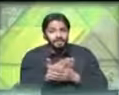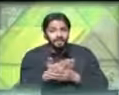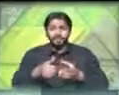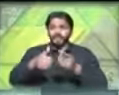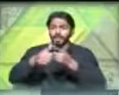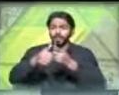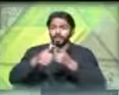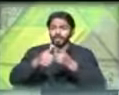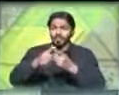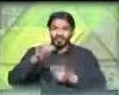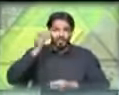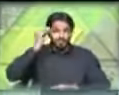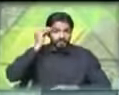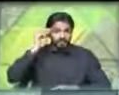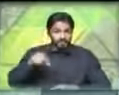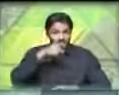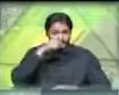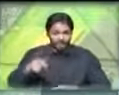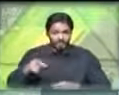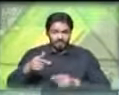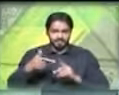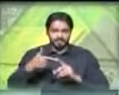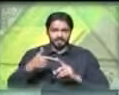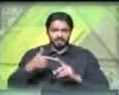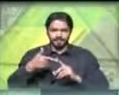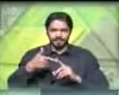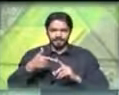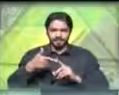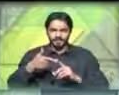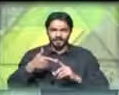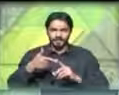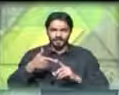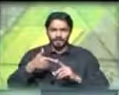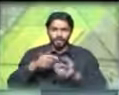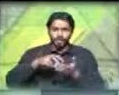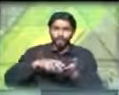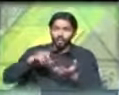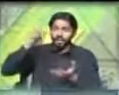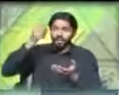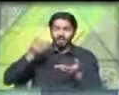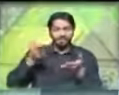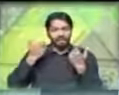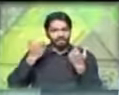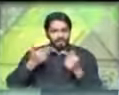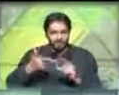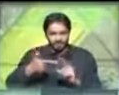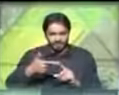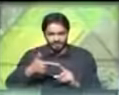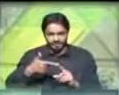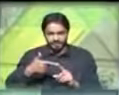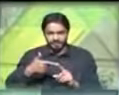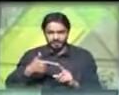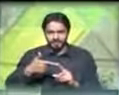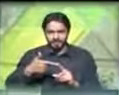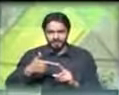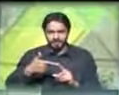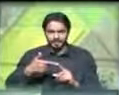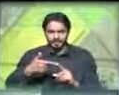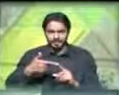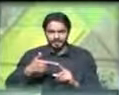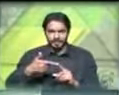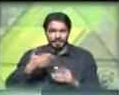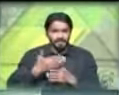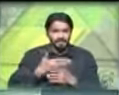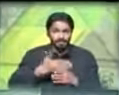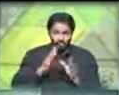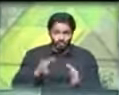الفهم، نور البصيرة، نور الوقوف على الحق الذي يوافق مراد الله ورسوله. مش كل أحد حتى